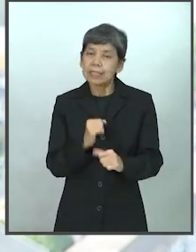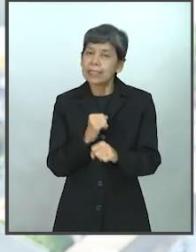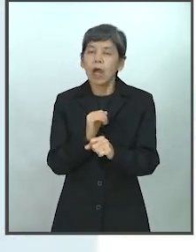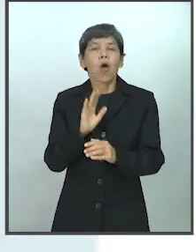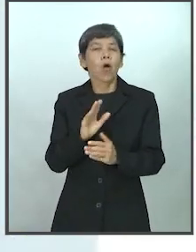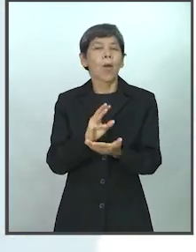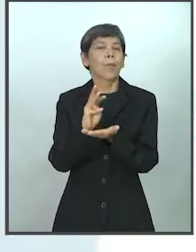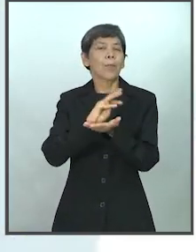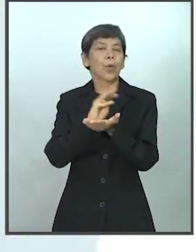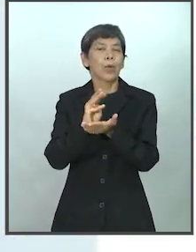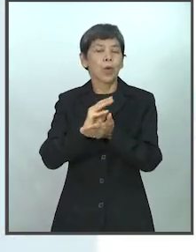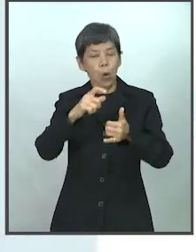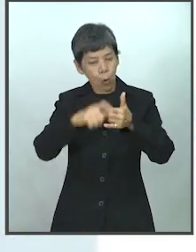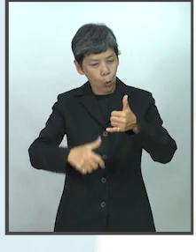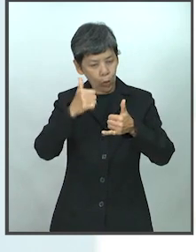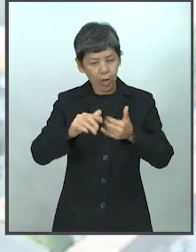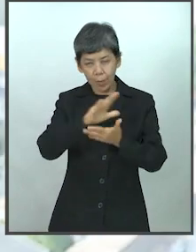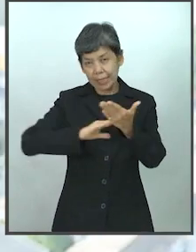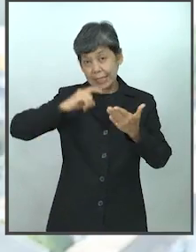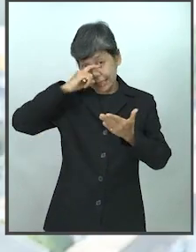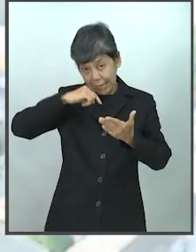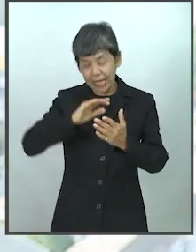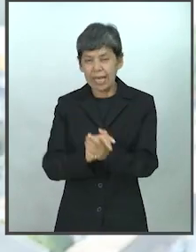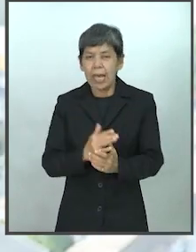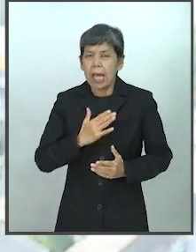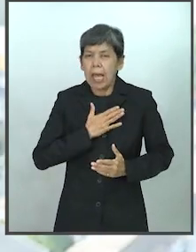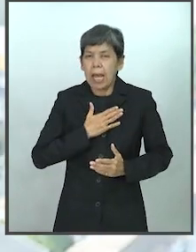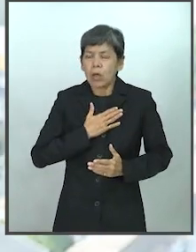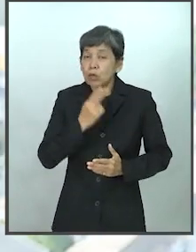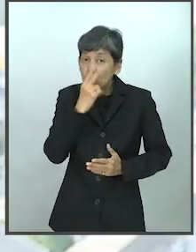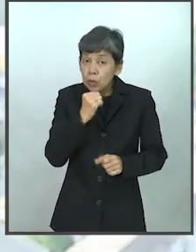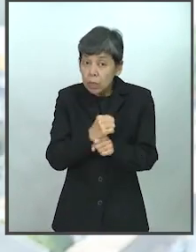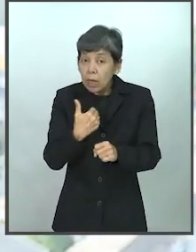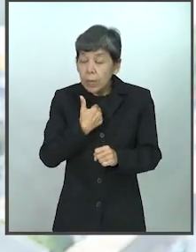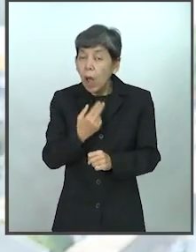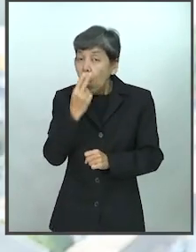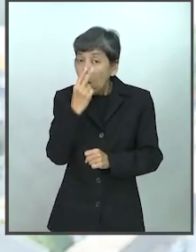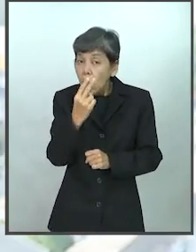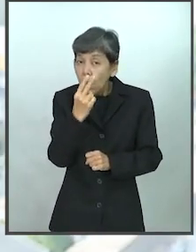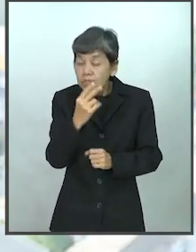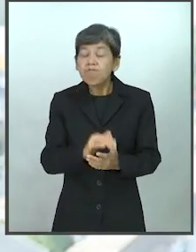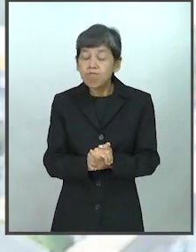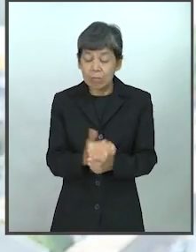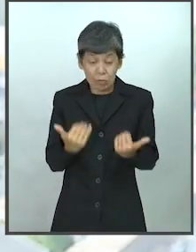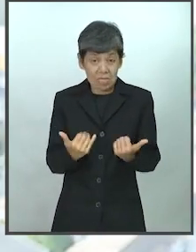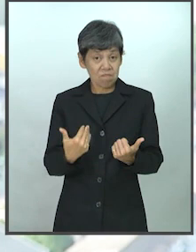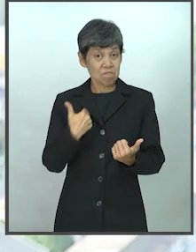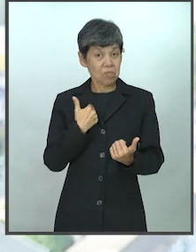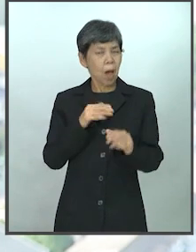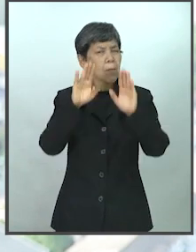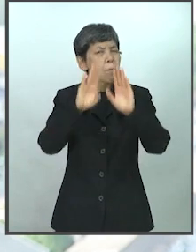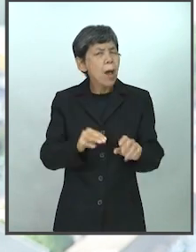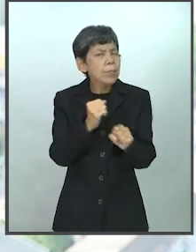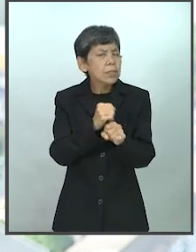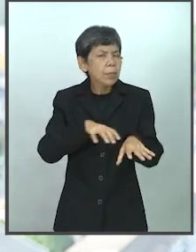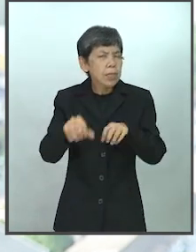ของมูลนิธิคนดีประเทศไทยนะครับเดี๋ยวผมจะขออนุญาตพาท่านผู้ชมนะฮะเข้าไปชมภายในงานนะครับว่าวันนี้เนี่ยรูปแบบงานเป็